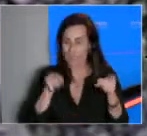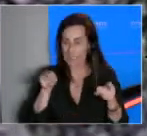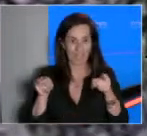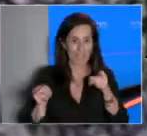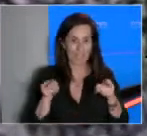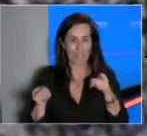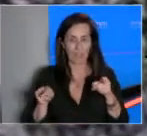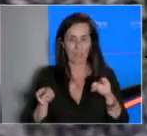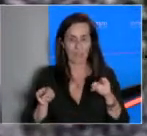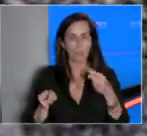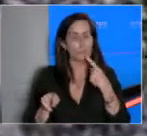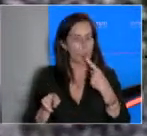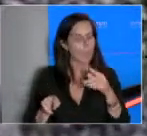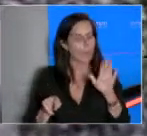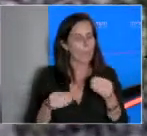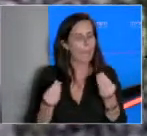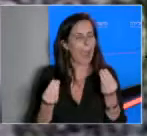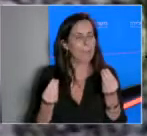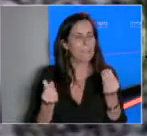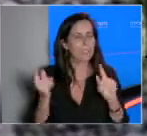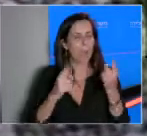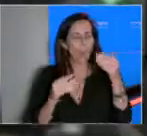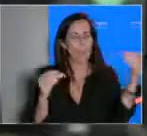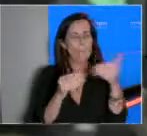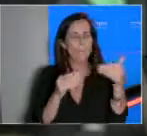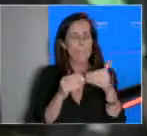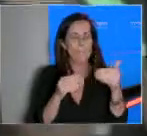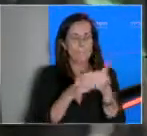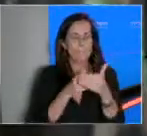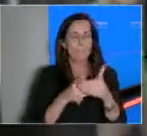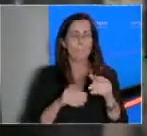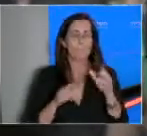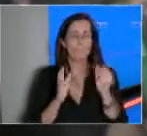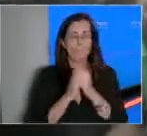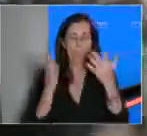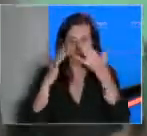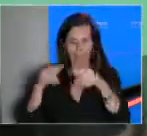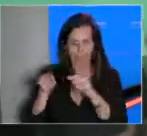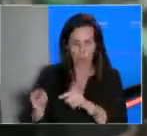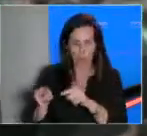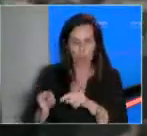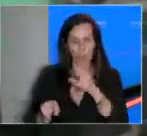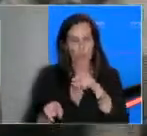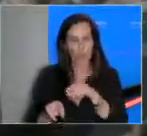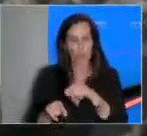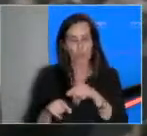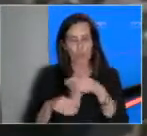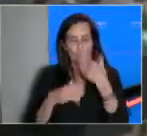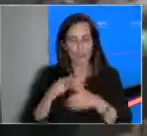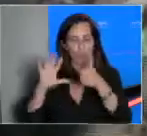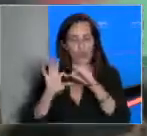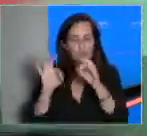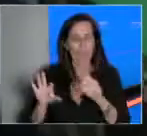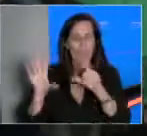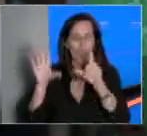המוקדים שמרמזים לנו גם כן מה קורה מאחורי הקלעים. אז בעיתון אל-אחבר יש לנו בסוף יוני,